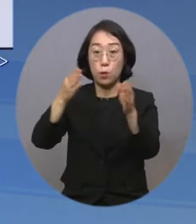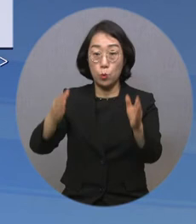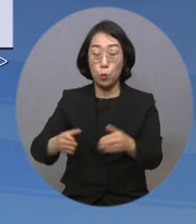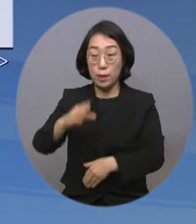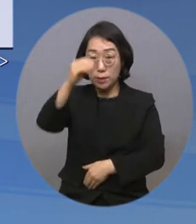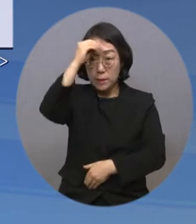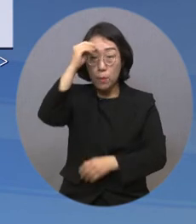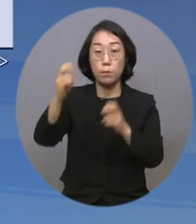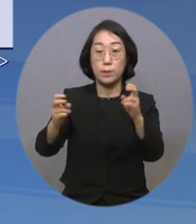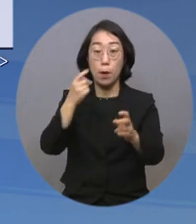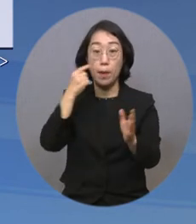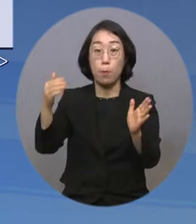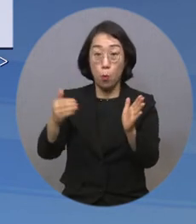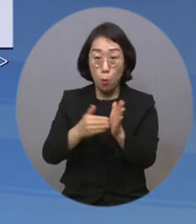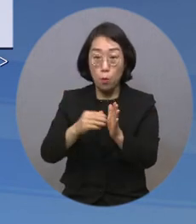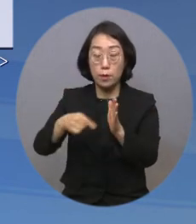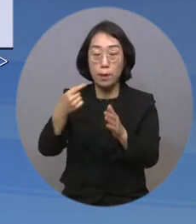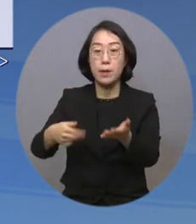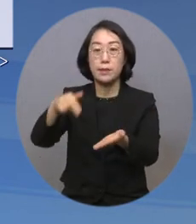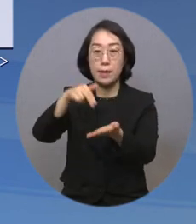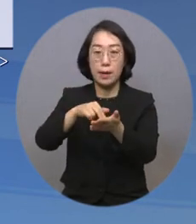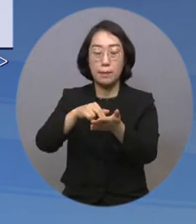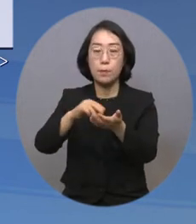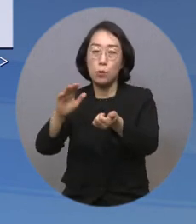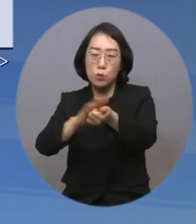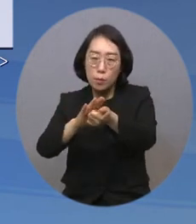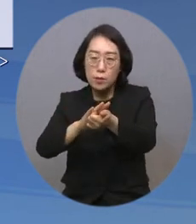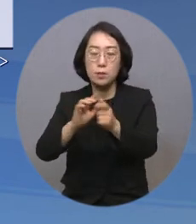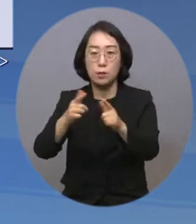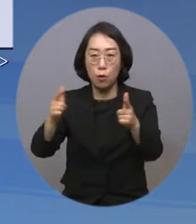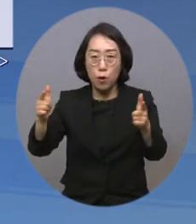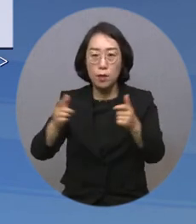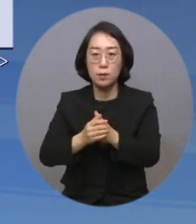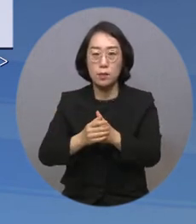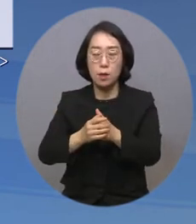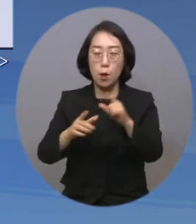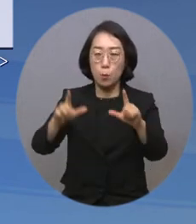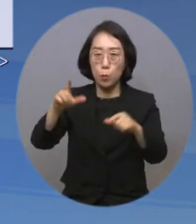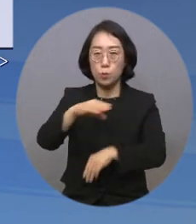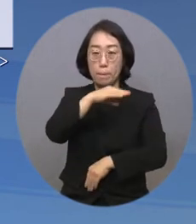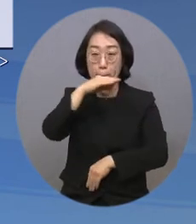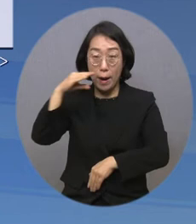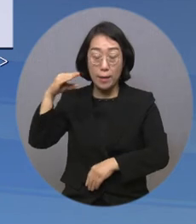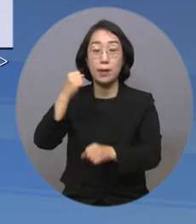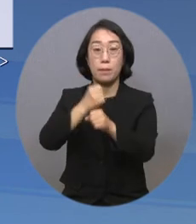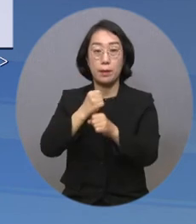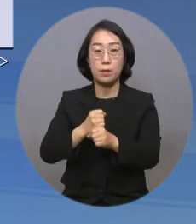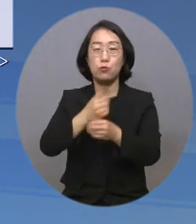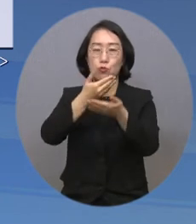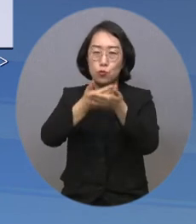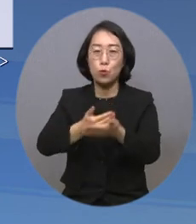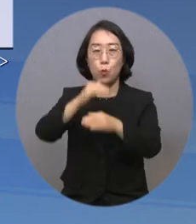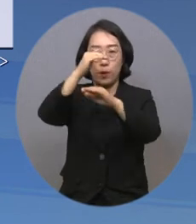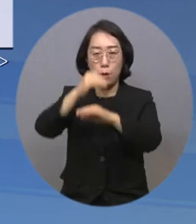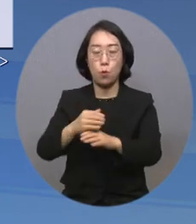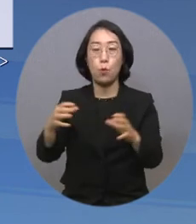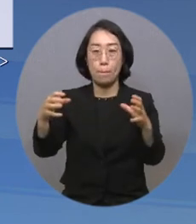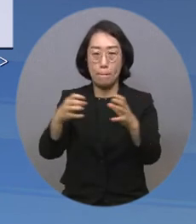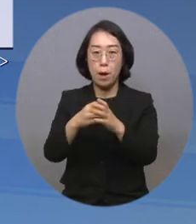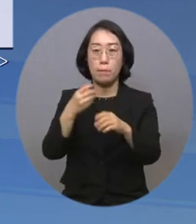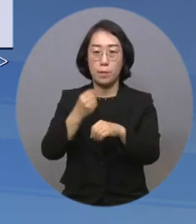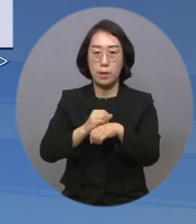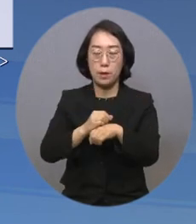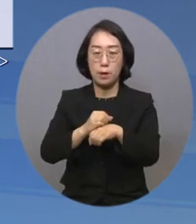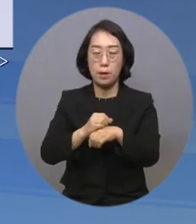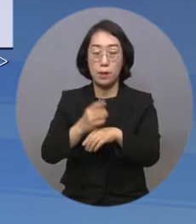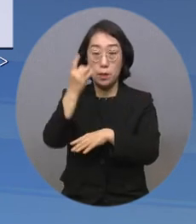자립 대상자 발굴과 자립 전후 서비스 지원, 지원 모형 표준화 등이 주요 내용으로 포함됩니다. 기존